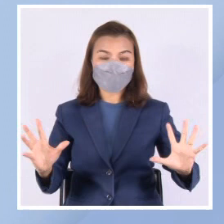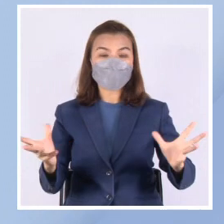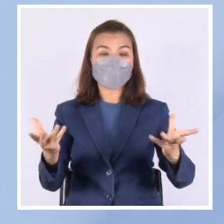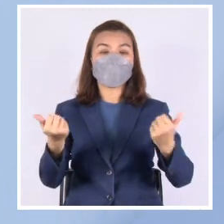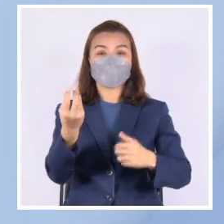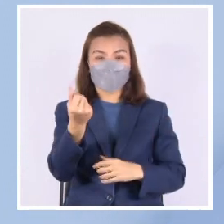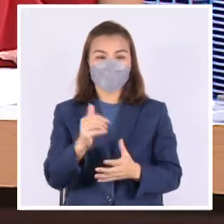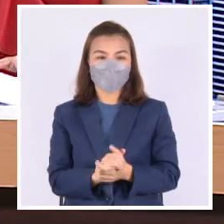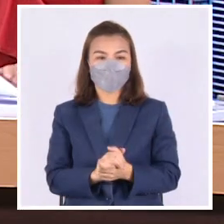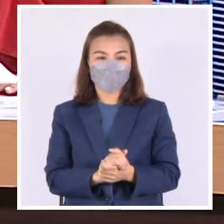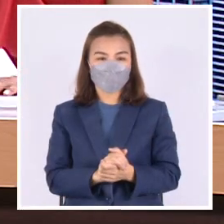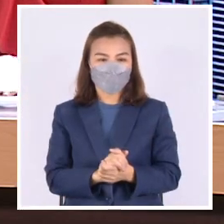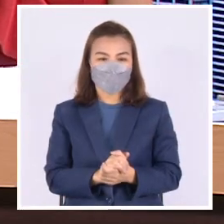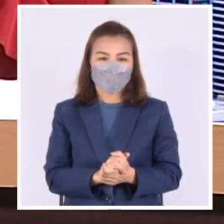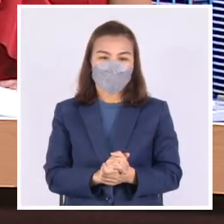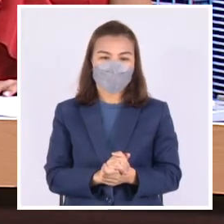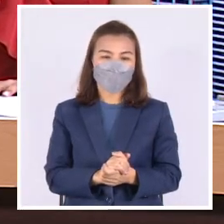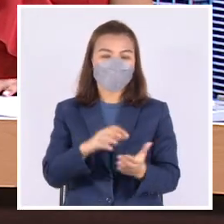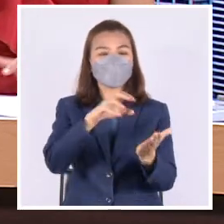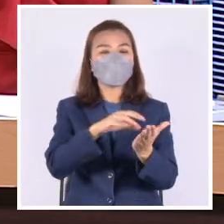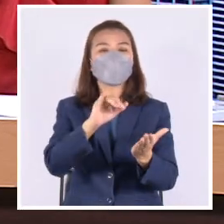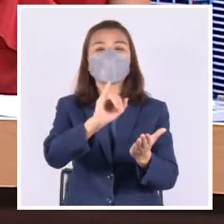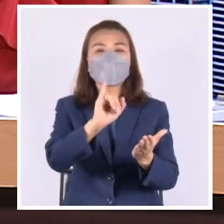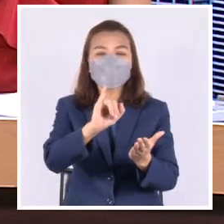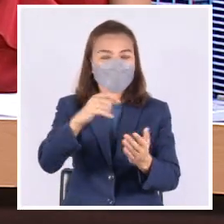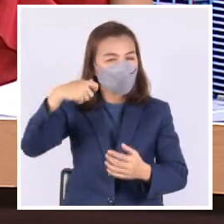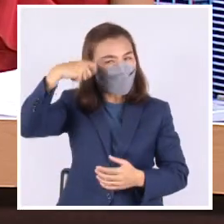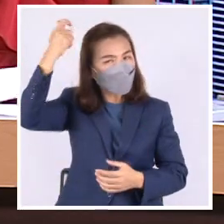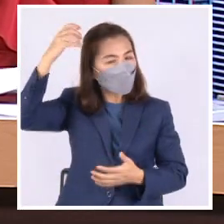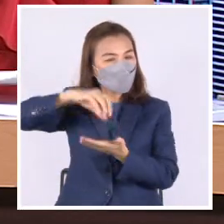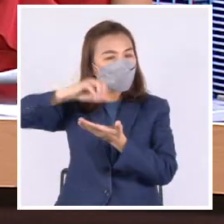ตัดเคราะห์ตัดโศกตัดโรคตัดภัยขอให้หายไวๆกันแล้วกัน ค่ะ นี่นะครับ